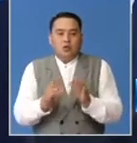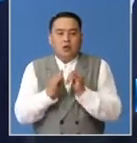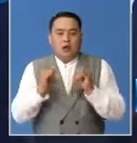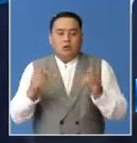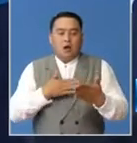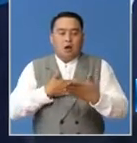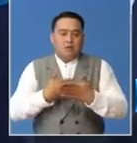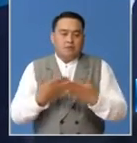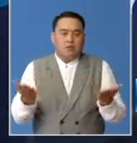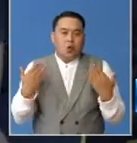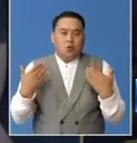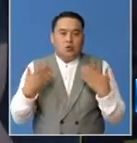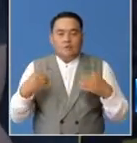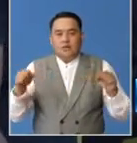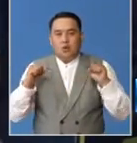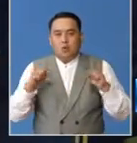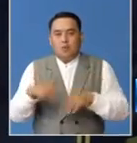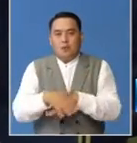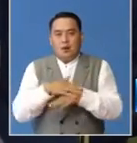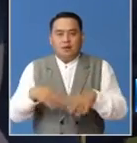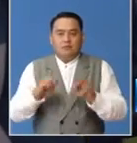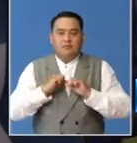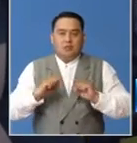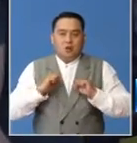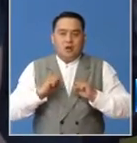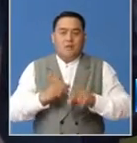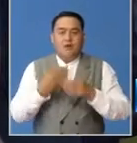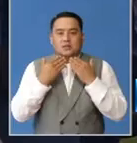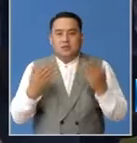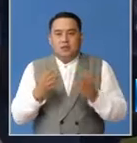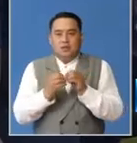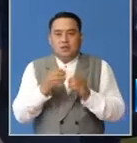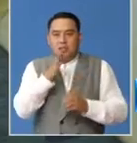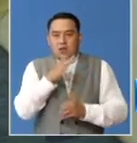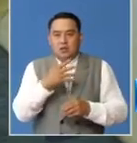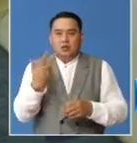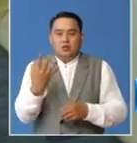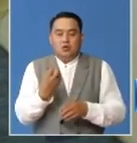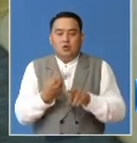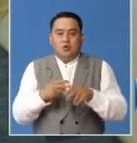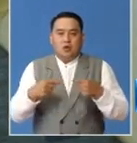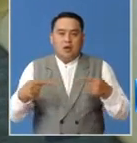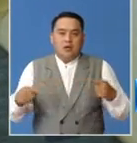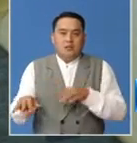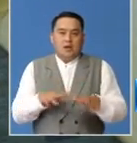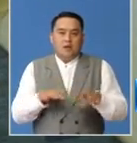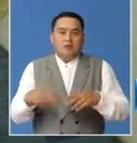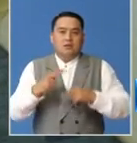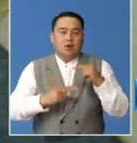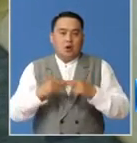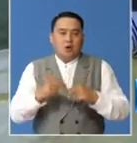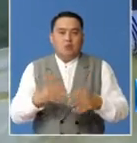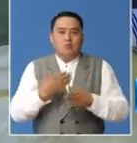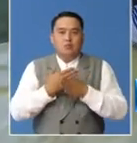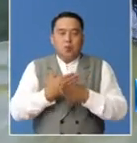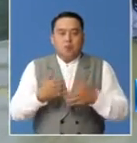развития активного отдыха, физкультуры и массового спорта. За последние 10 лет построено более 400 различных спортивных сооружений. А